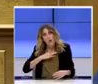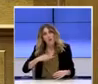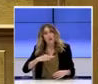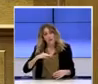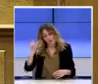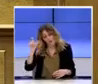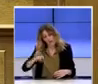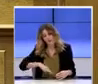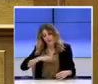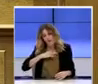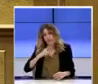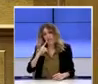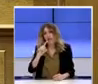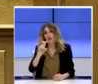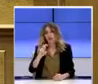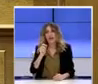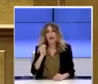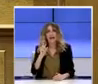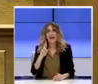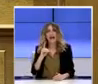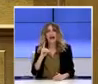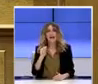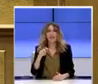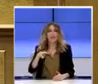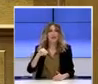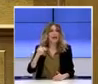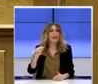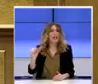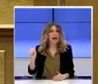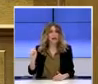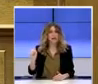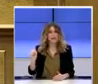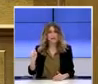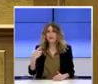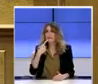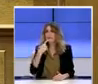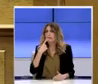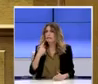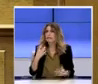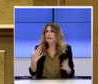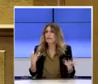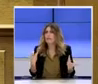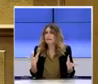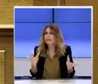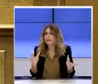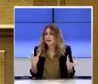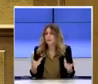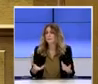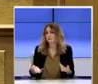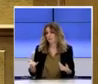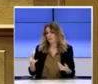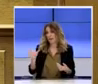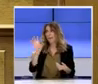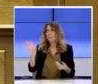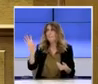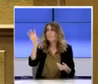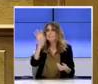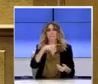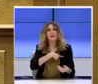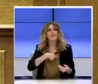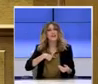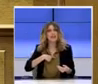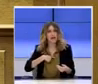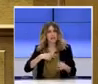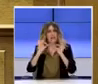μαρτύρησε, να το πω έτσι, ότι ο Περιφερειάρχης κύριος Τζιτζικώστας από τις 22 Οκτωβρίου σας το έχει